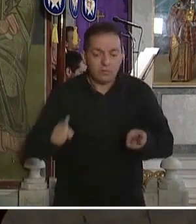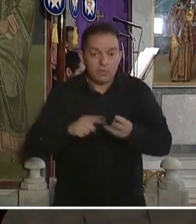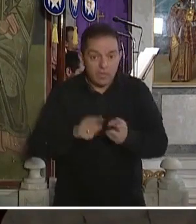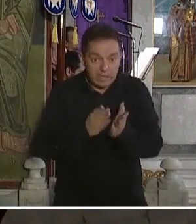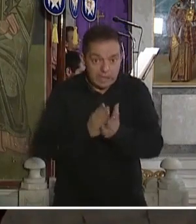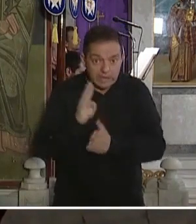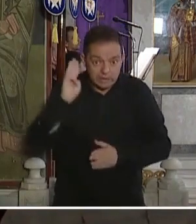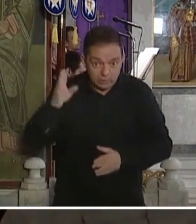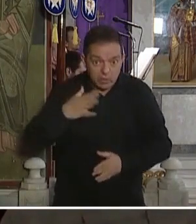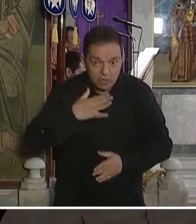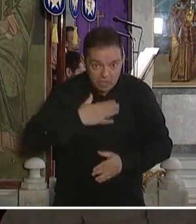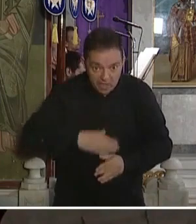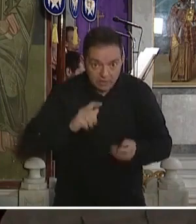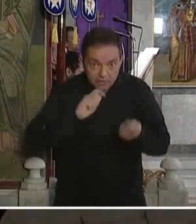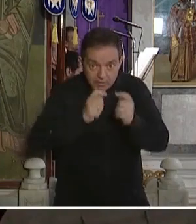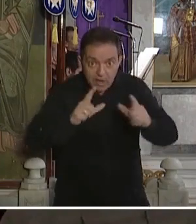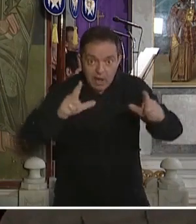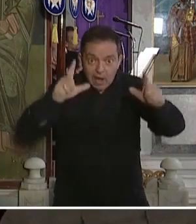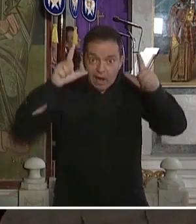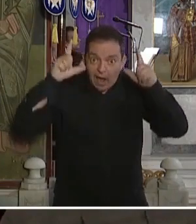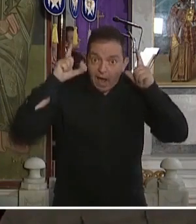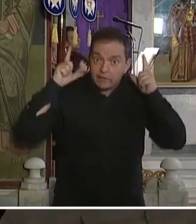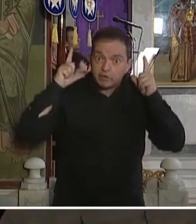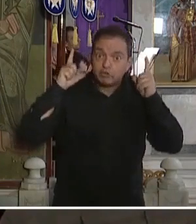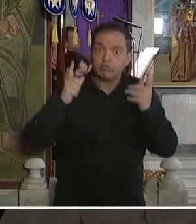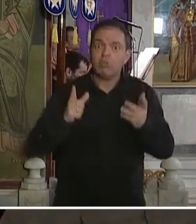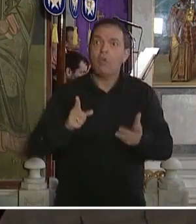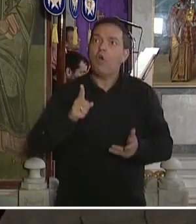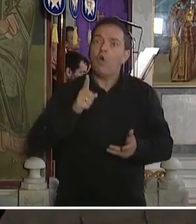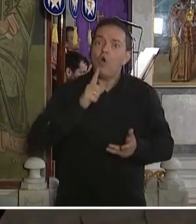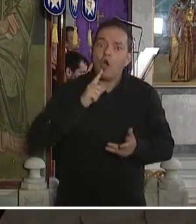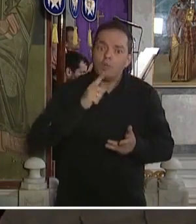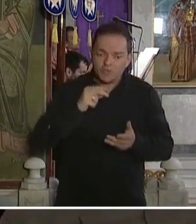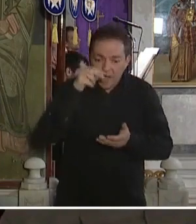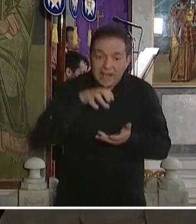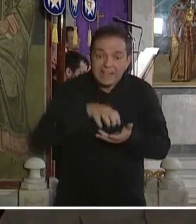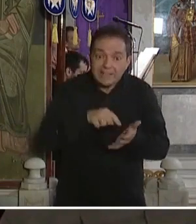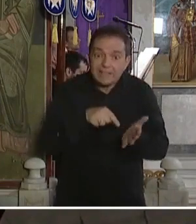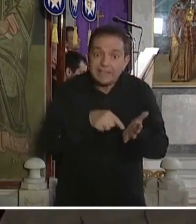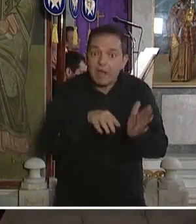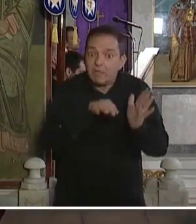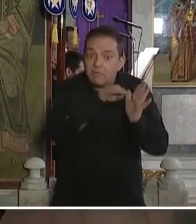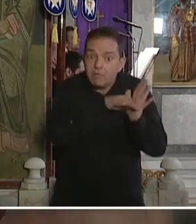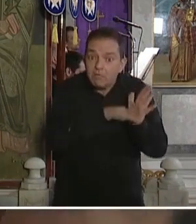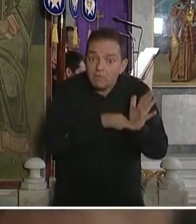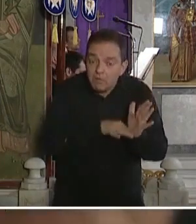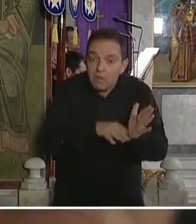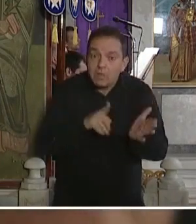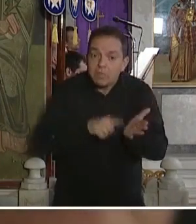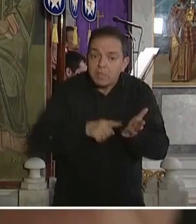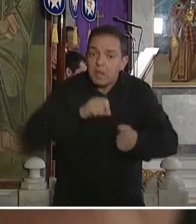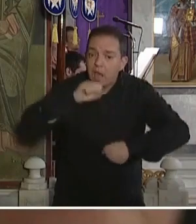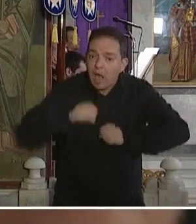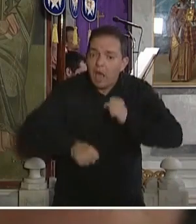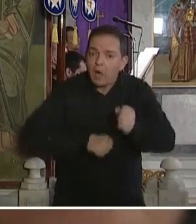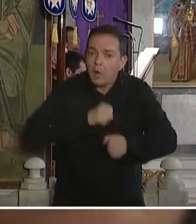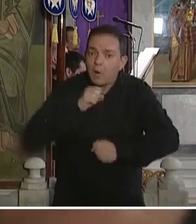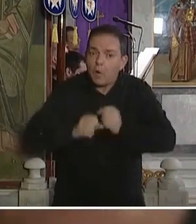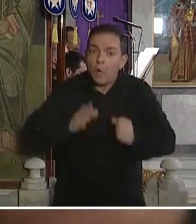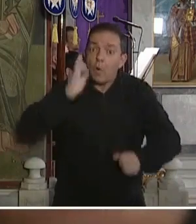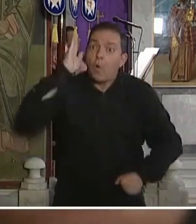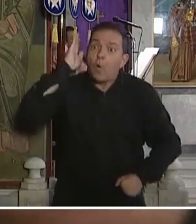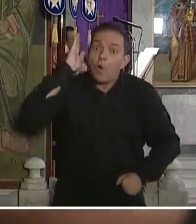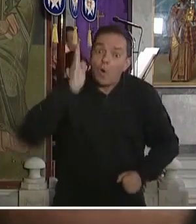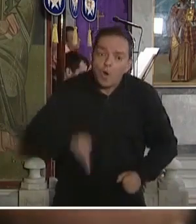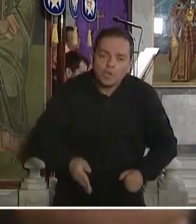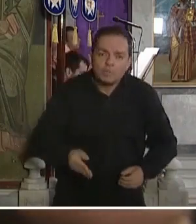δεν μπορεί να γίνει άγιος και να ζήσει αυτά που λέει η Εκκλησία αν δεν αγωνιστεί λίγο όσο